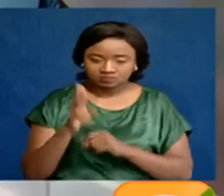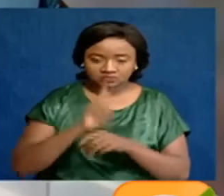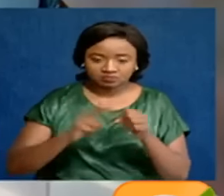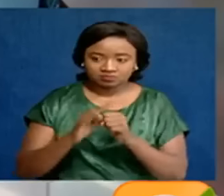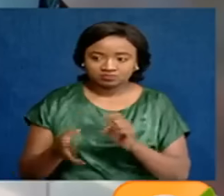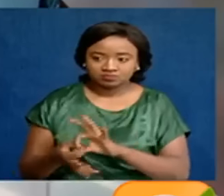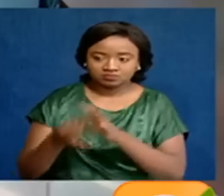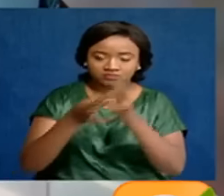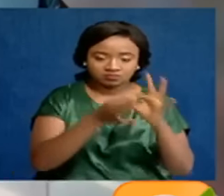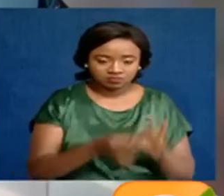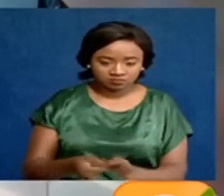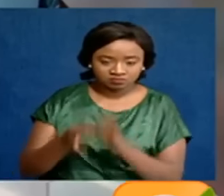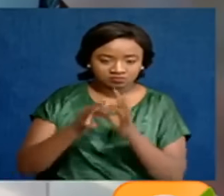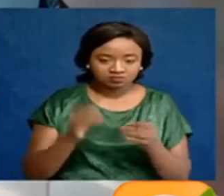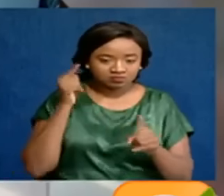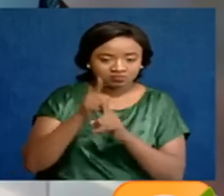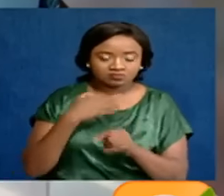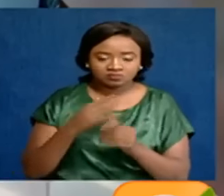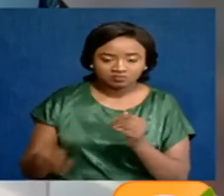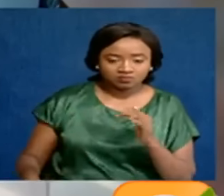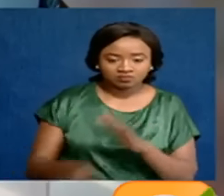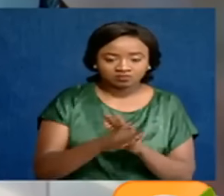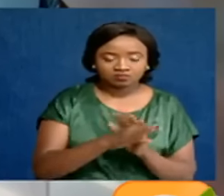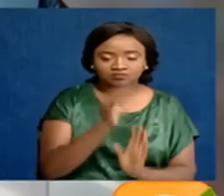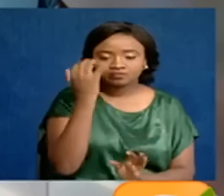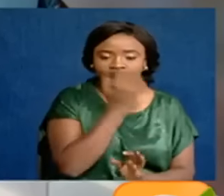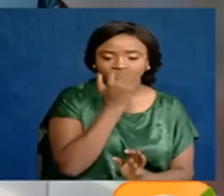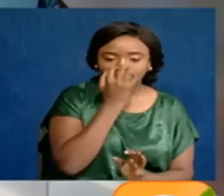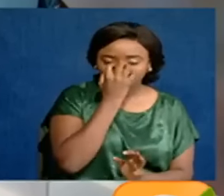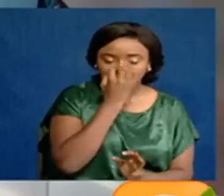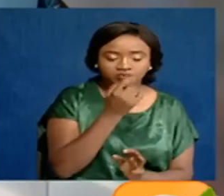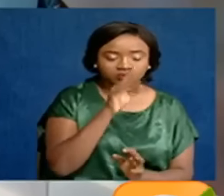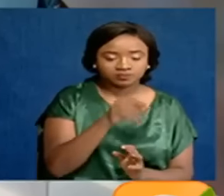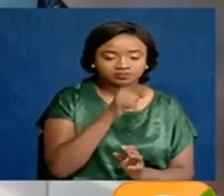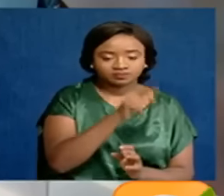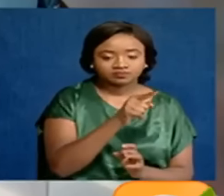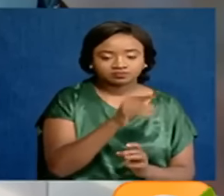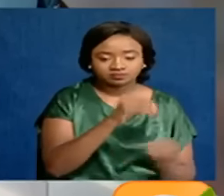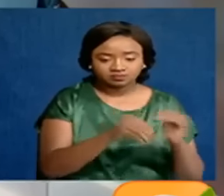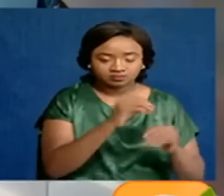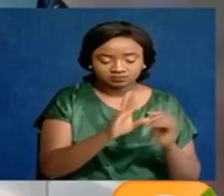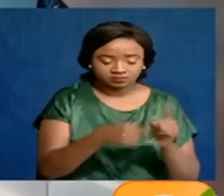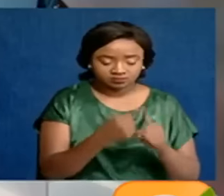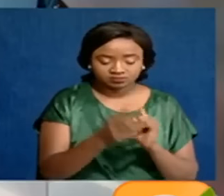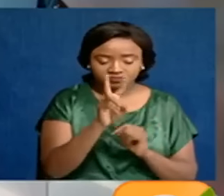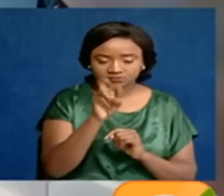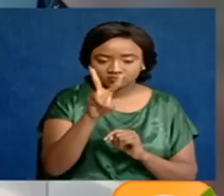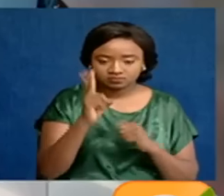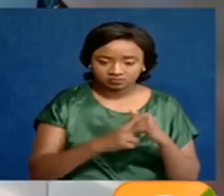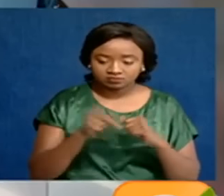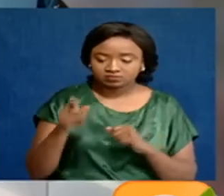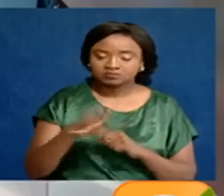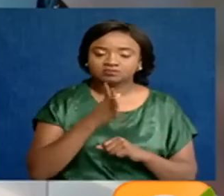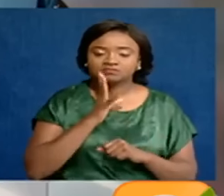muungano wa kisiasa utakaolenga kumng'atua rais William Ruto mamlakani mwaka 2027. Na Gachagua akizungumza huko